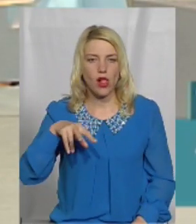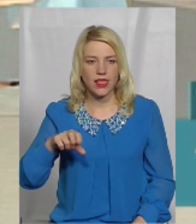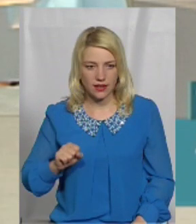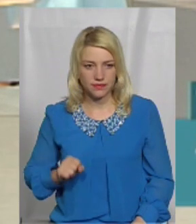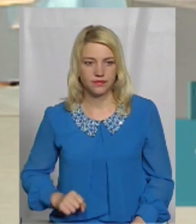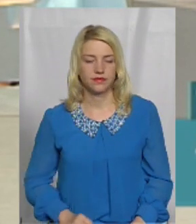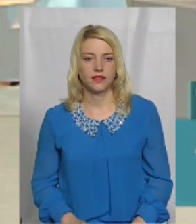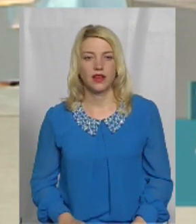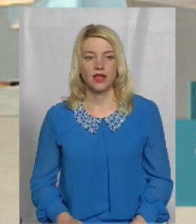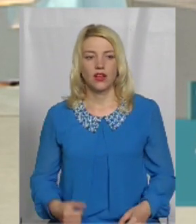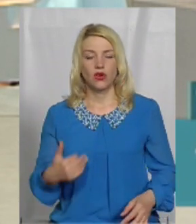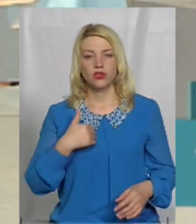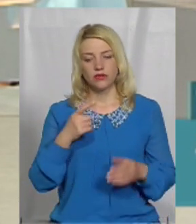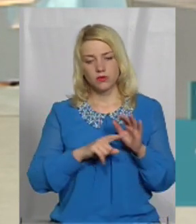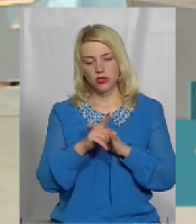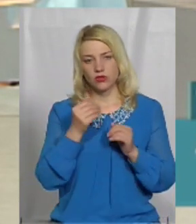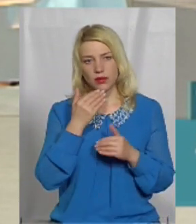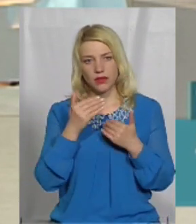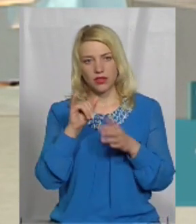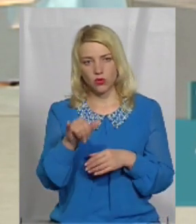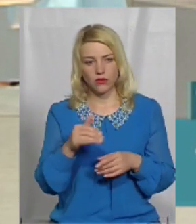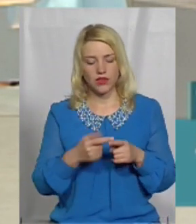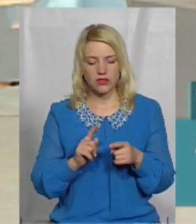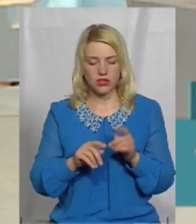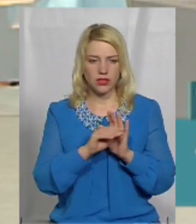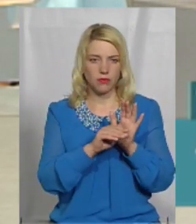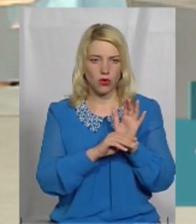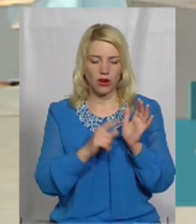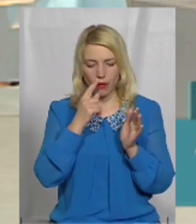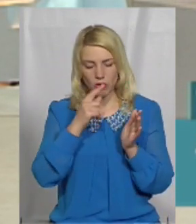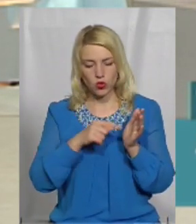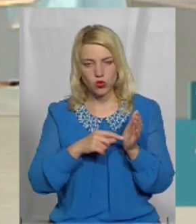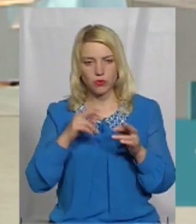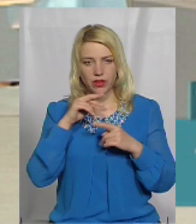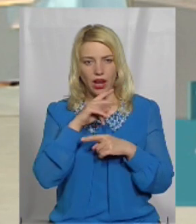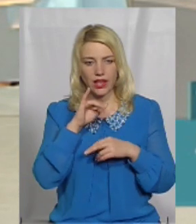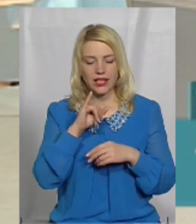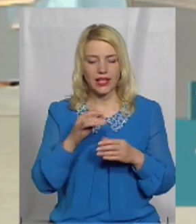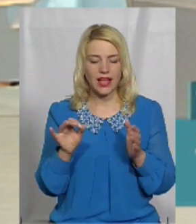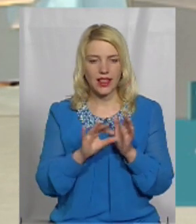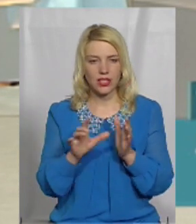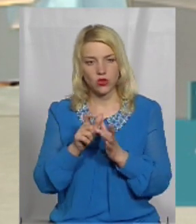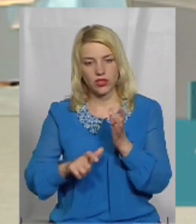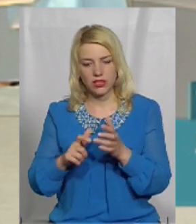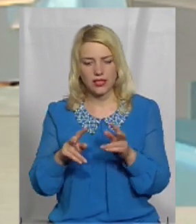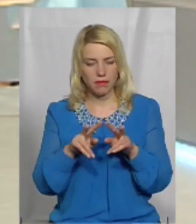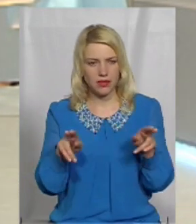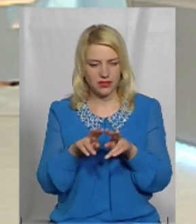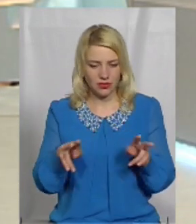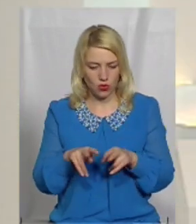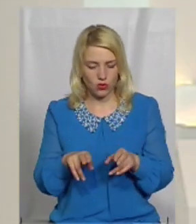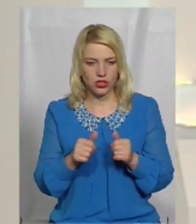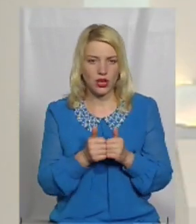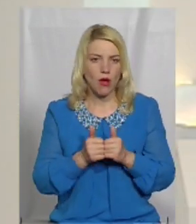вас запитати, ось ці програми «Доступні ліки» і «Електронний рецепт». Вони дуже схожі і ходять